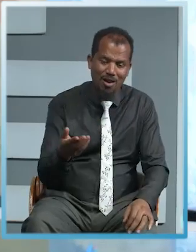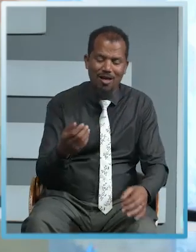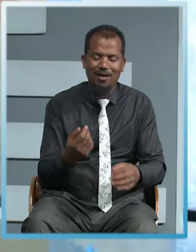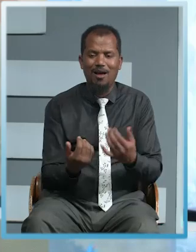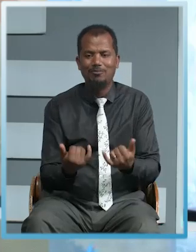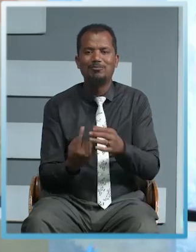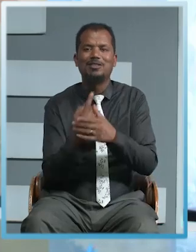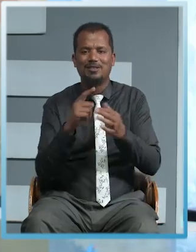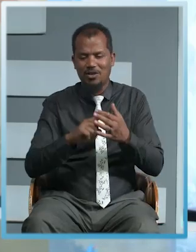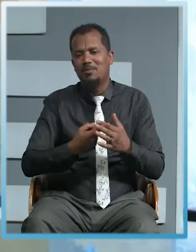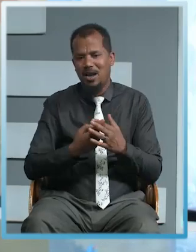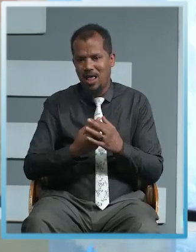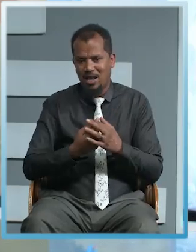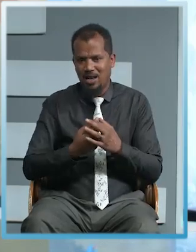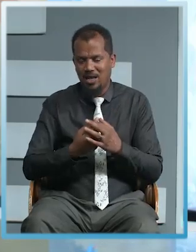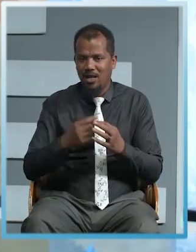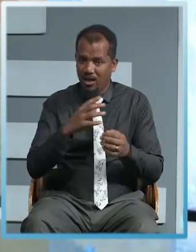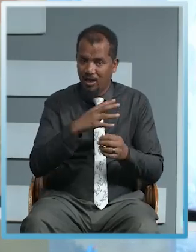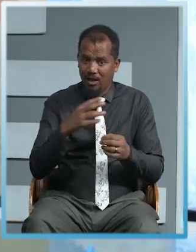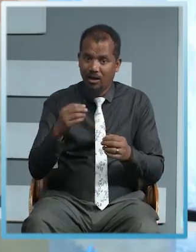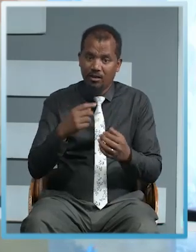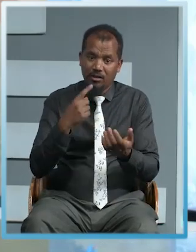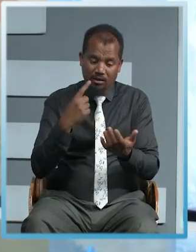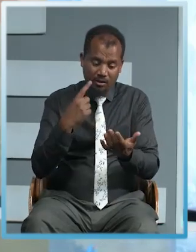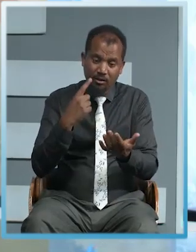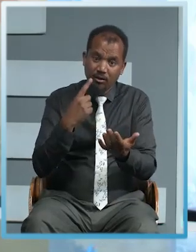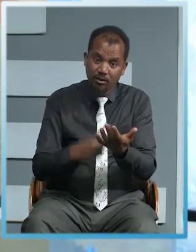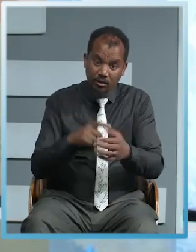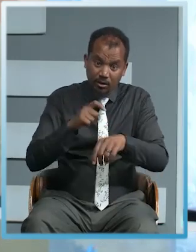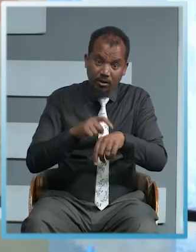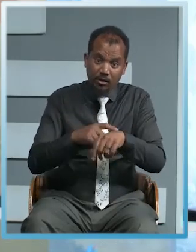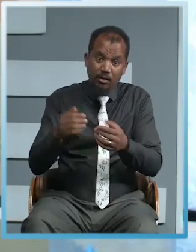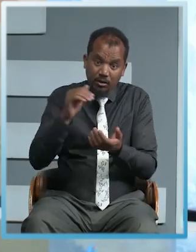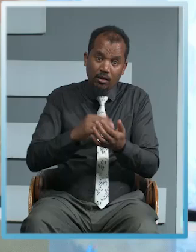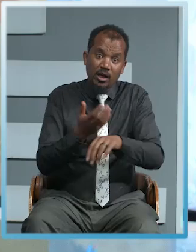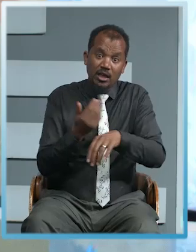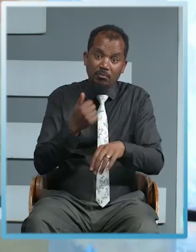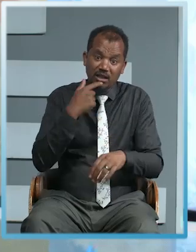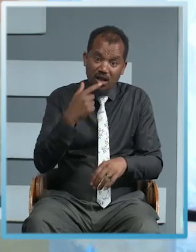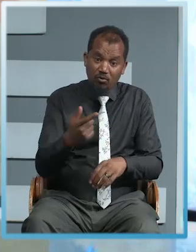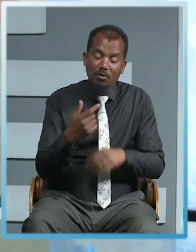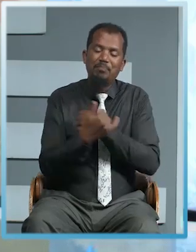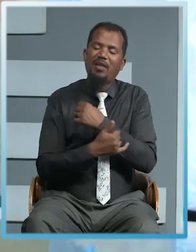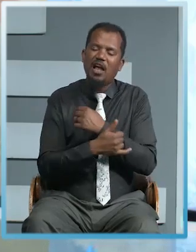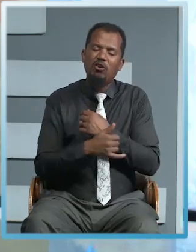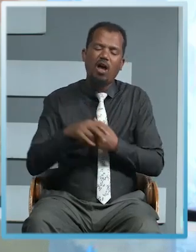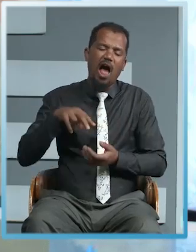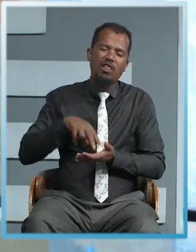ለማለት የሞከርነው እና በዚህ ጊዜ ደግሞ ያው ቀድም እንዳልኩት አገሪቱ